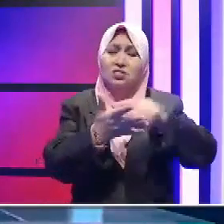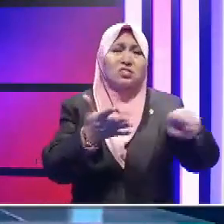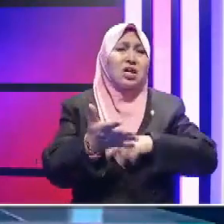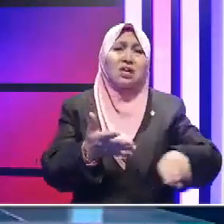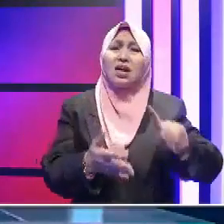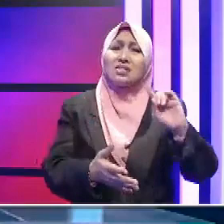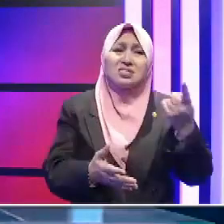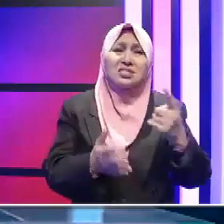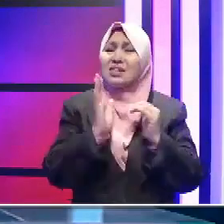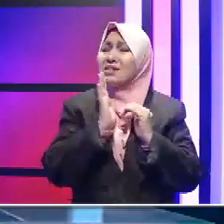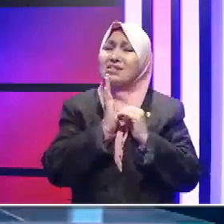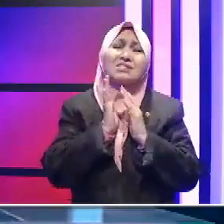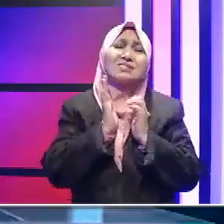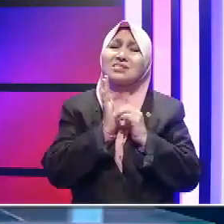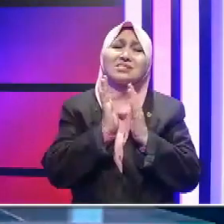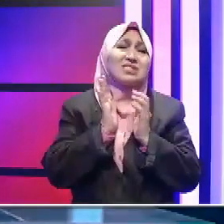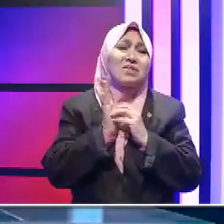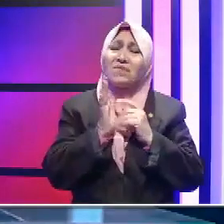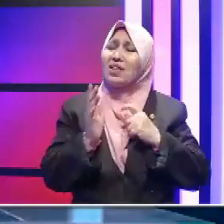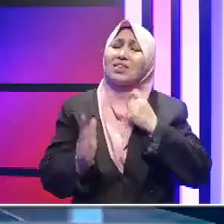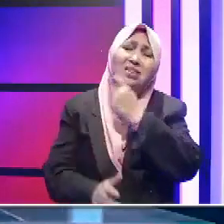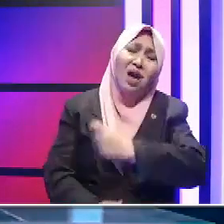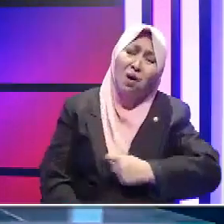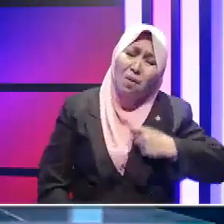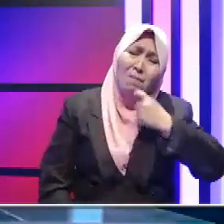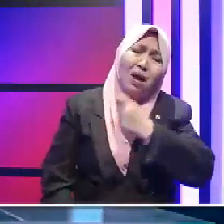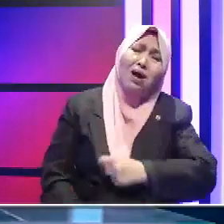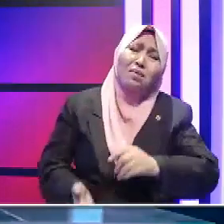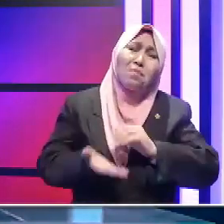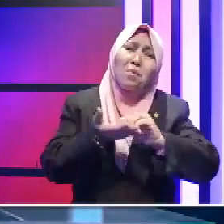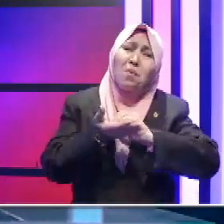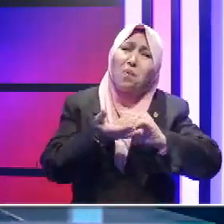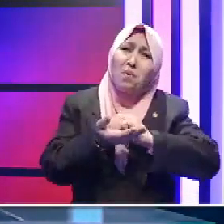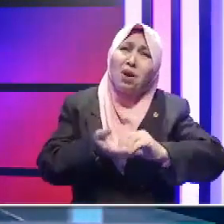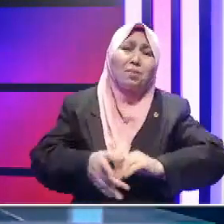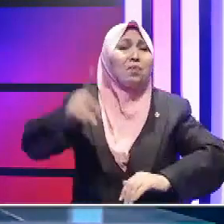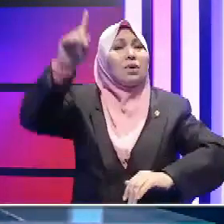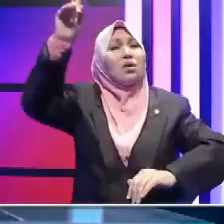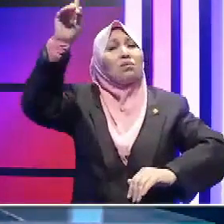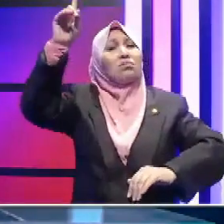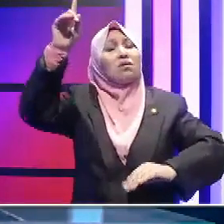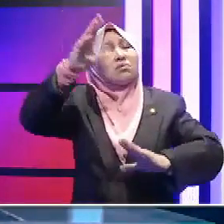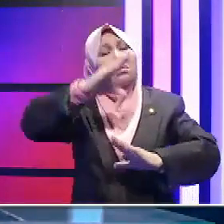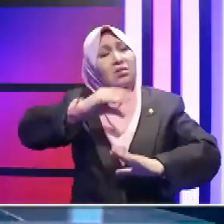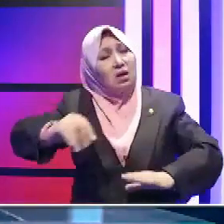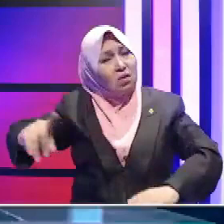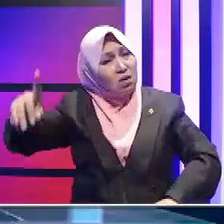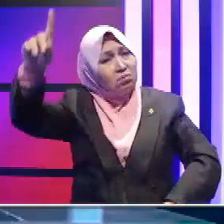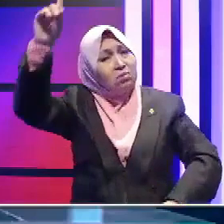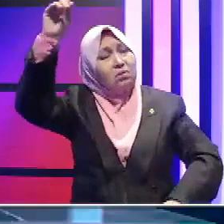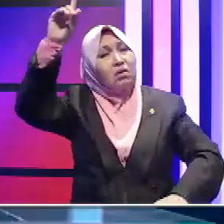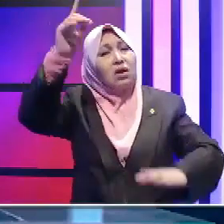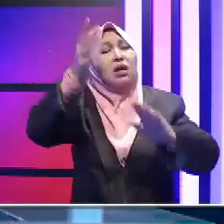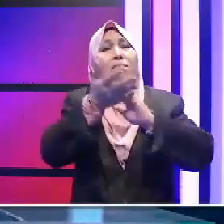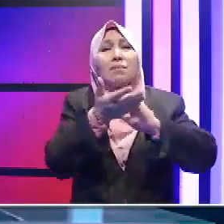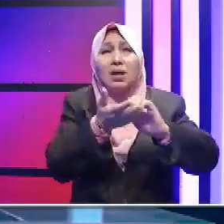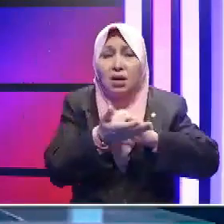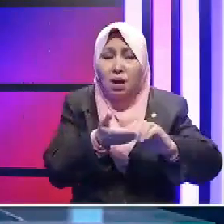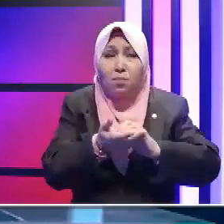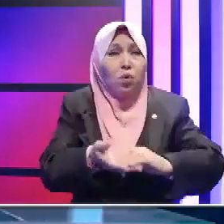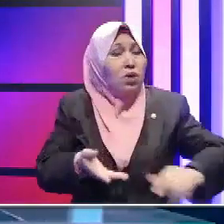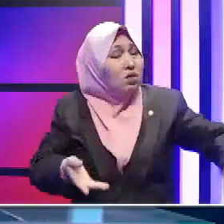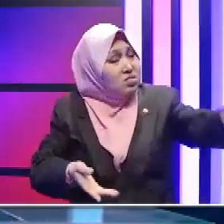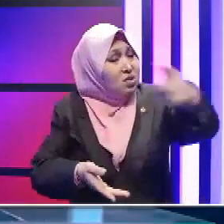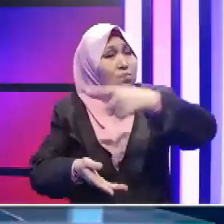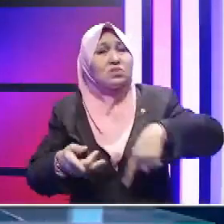jas istighfar taubat nasuha mohon ampun pada tuhan dan Allah akan mengampunkan kamu